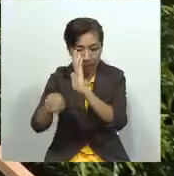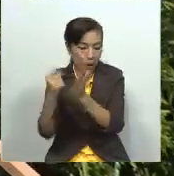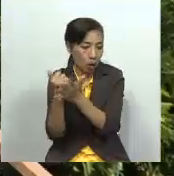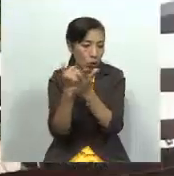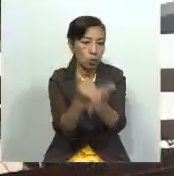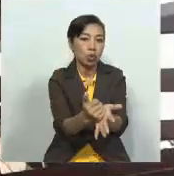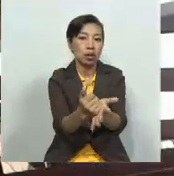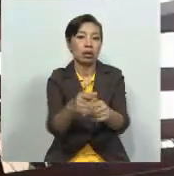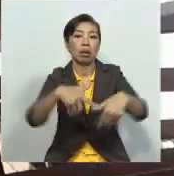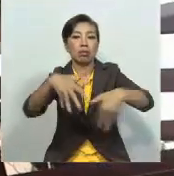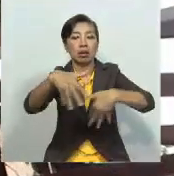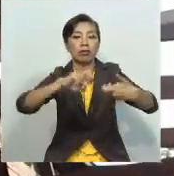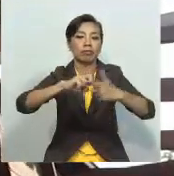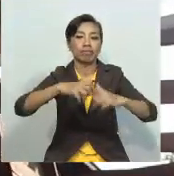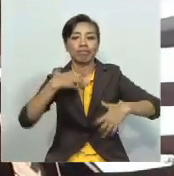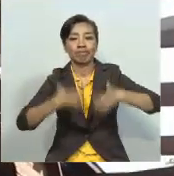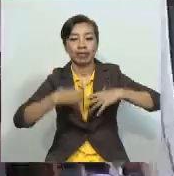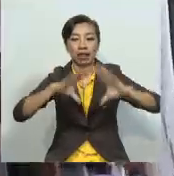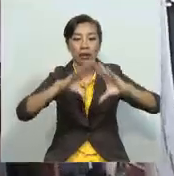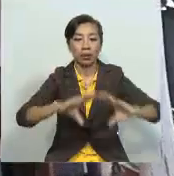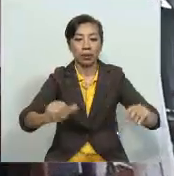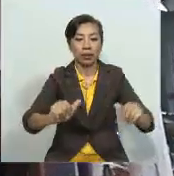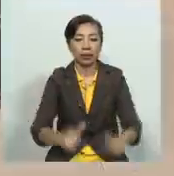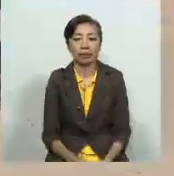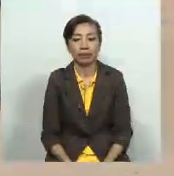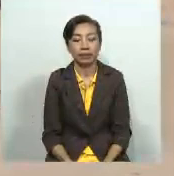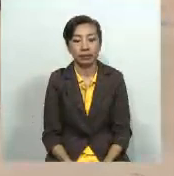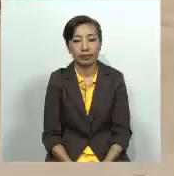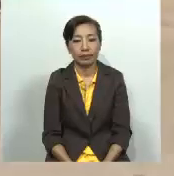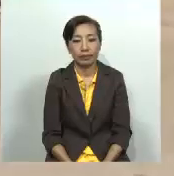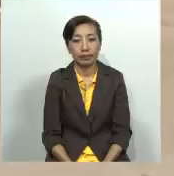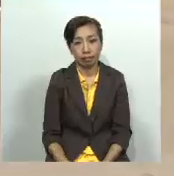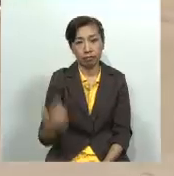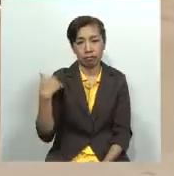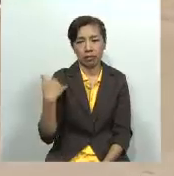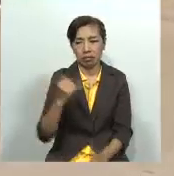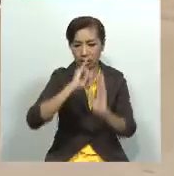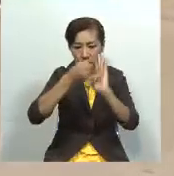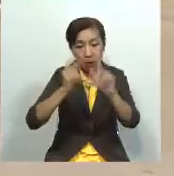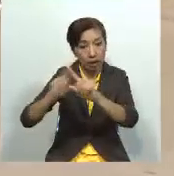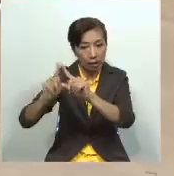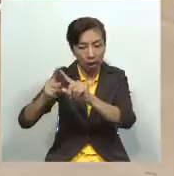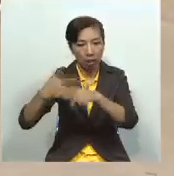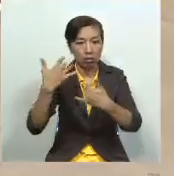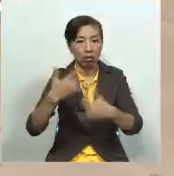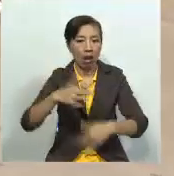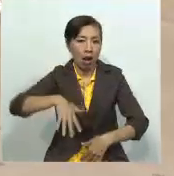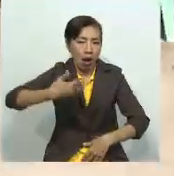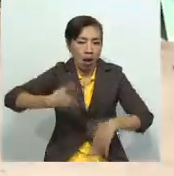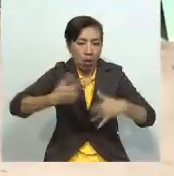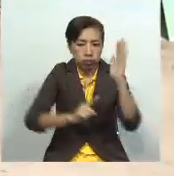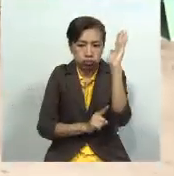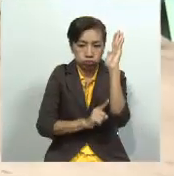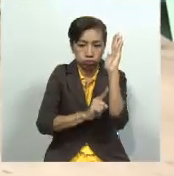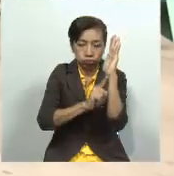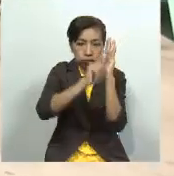เพื่อบรรเทาความเดือดร้อนของประชาชนและขณะนี้นะคะก็มีหลายพื้นที่ที่อุณหภูมิสูงเกิน